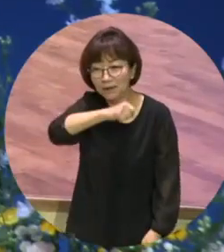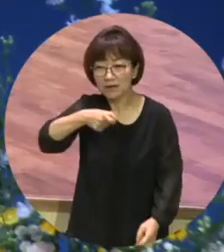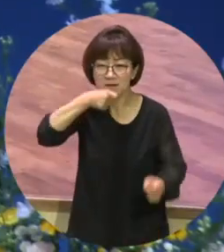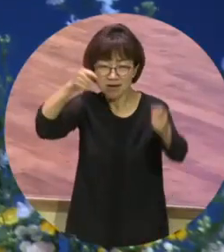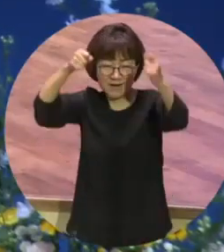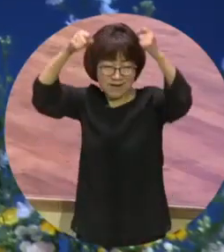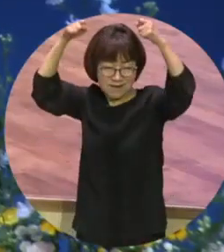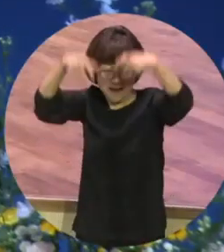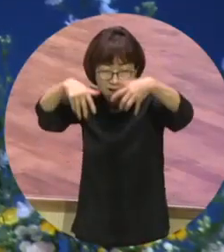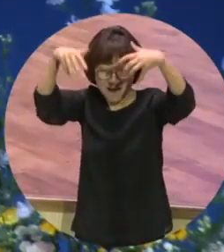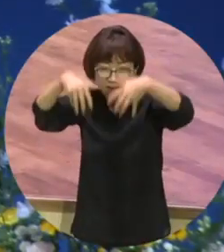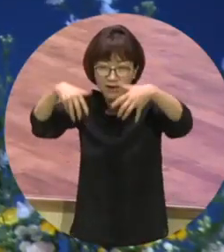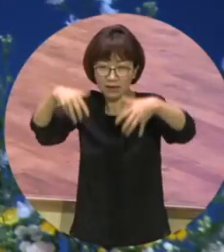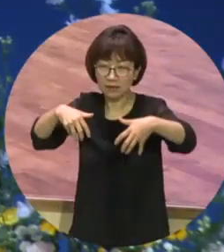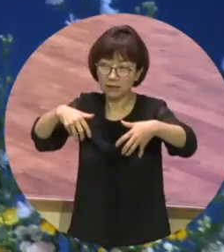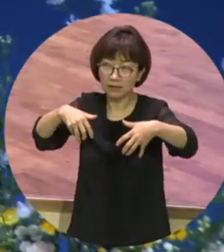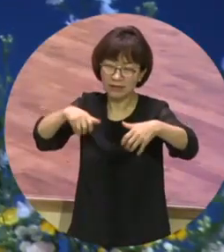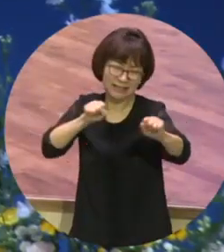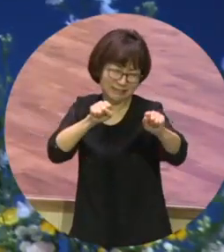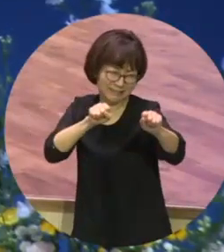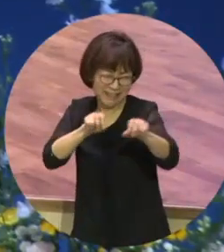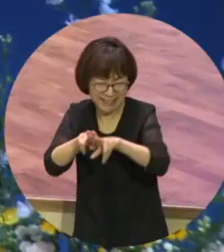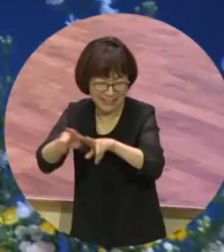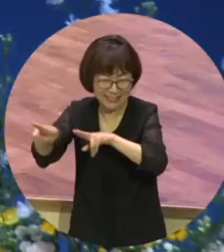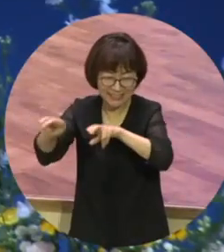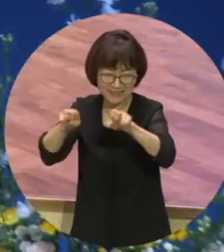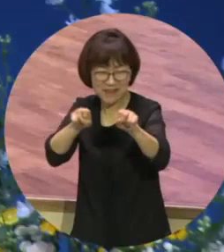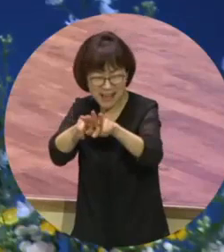말로 전개 번개가 막 친다는데